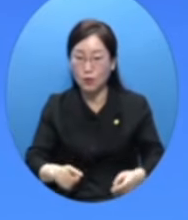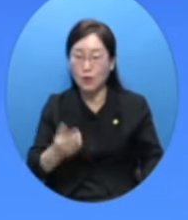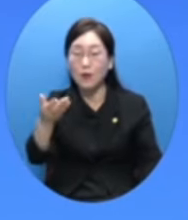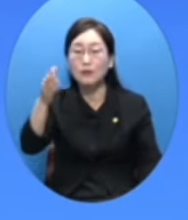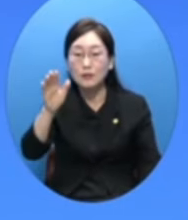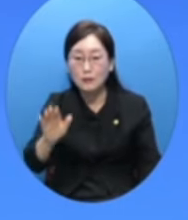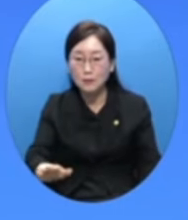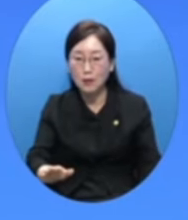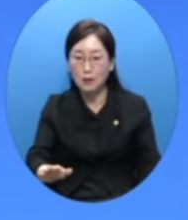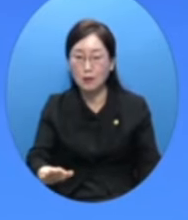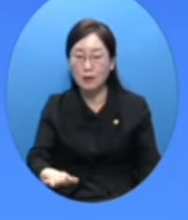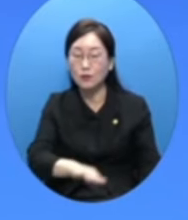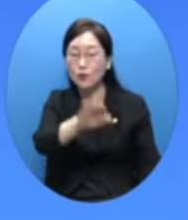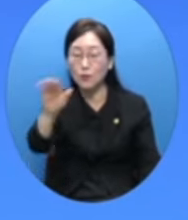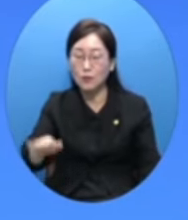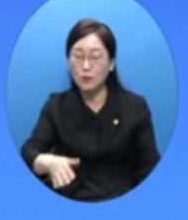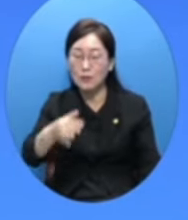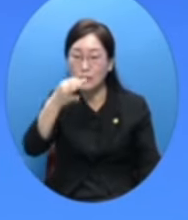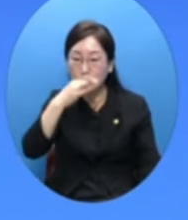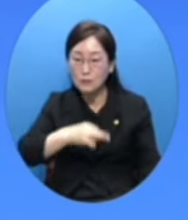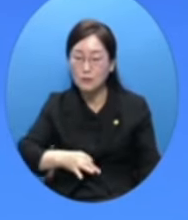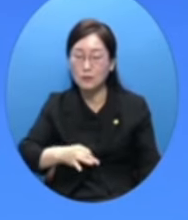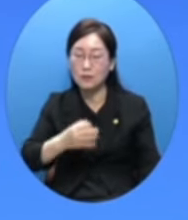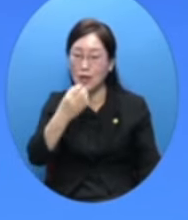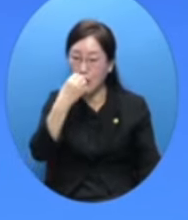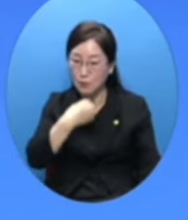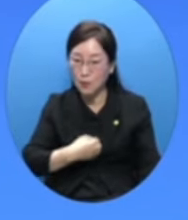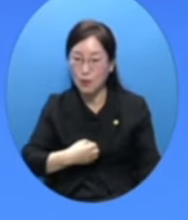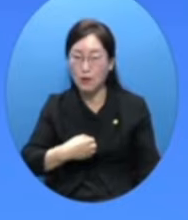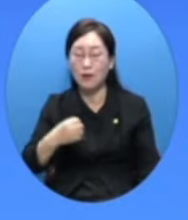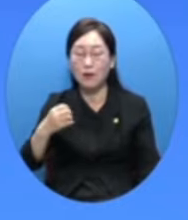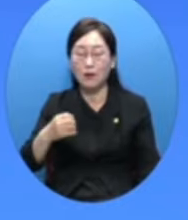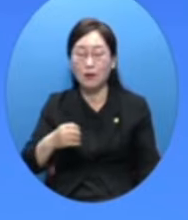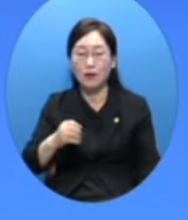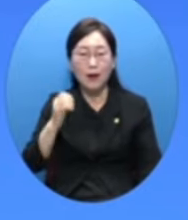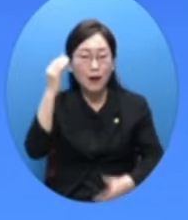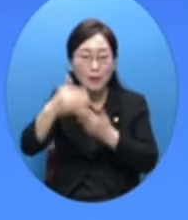인생길에 가장 의미 있고 보람이 있게 한명호에 살다가